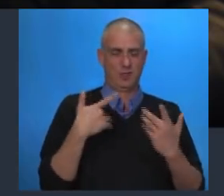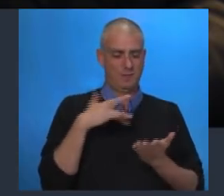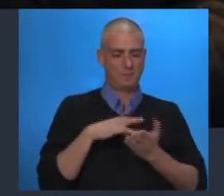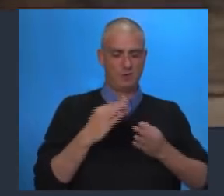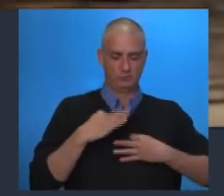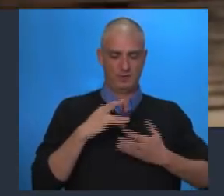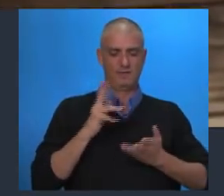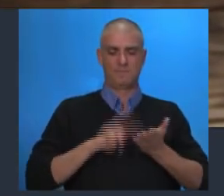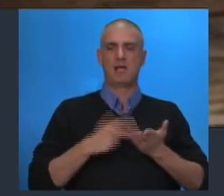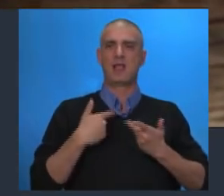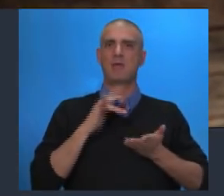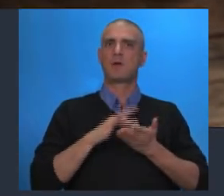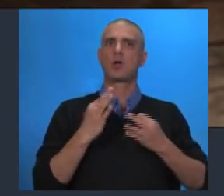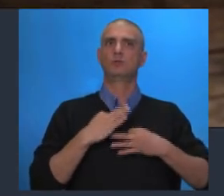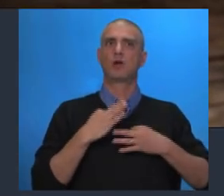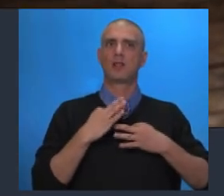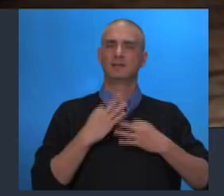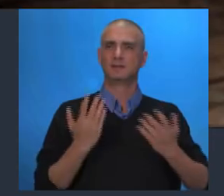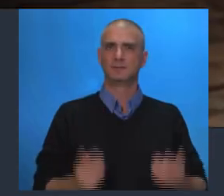לי את המקום שלי.